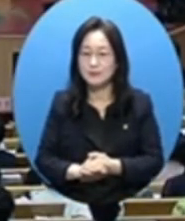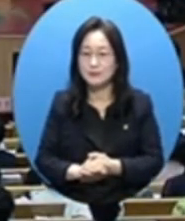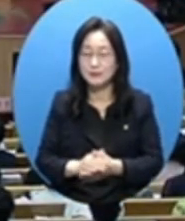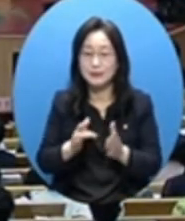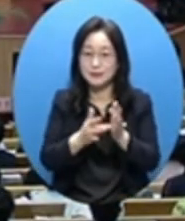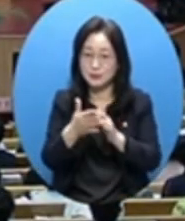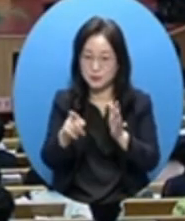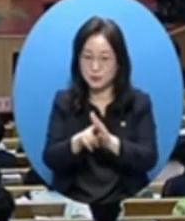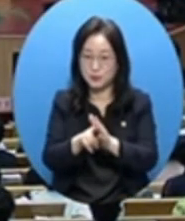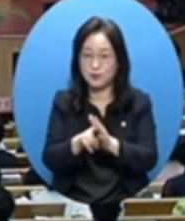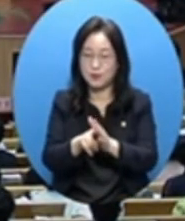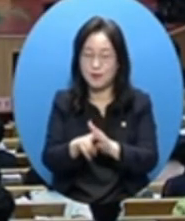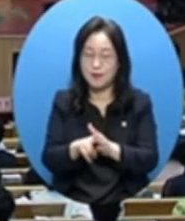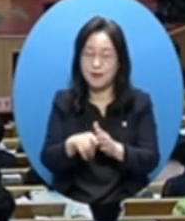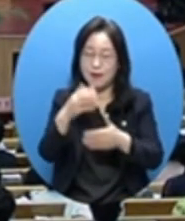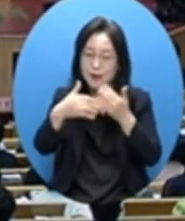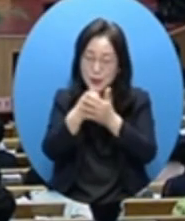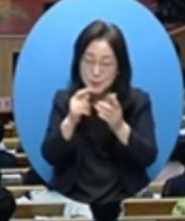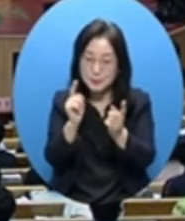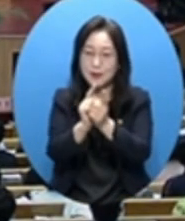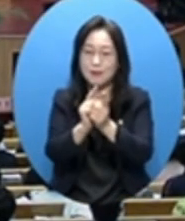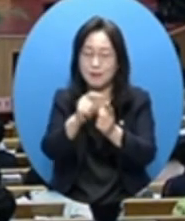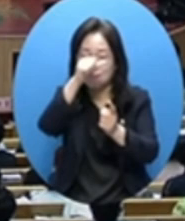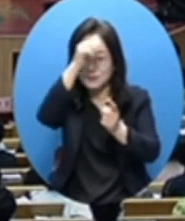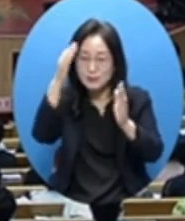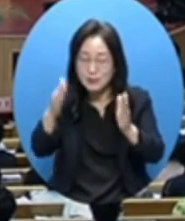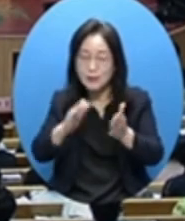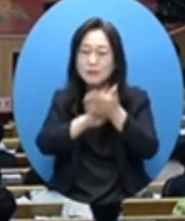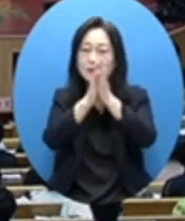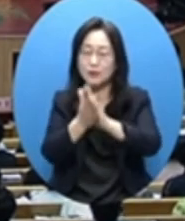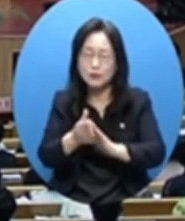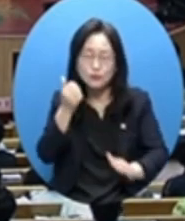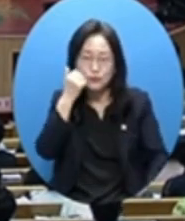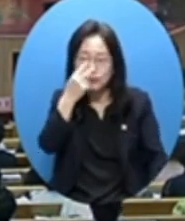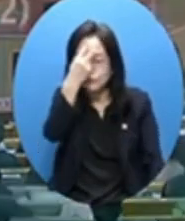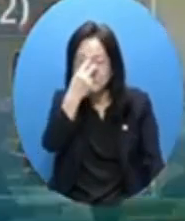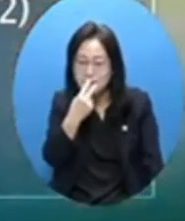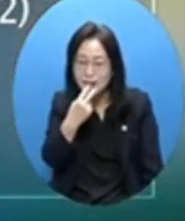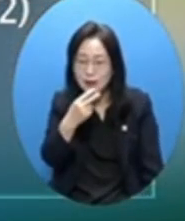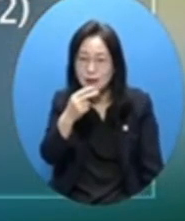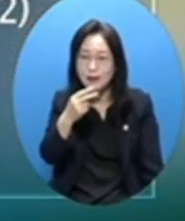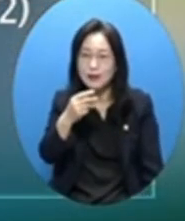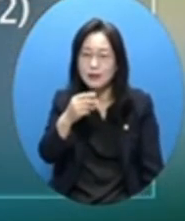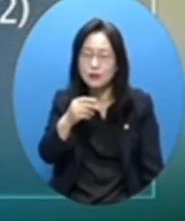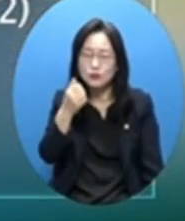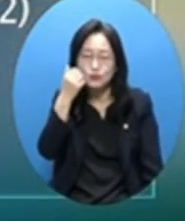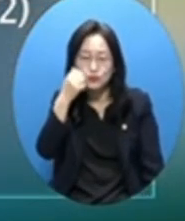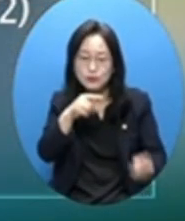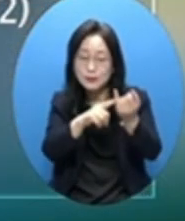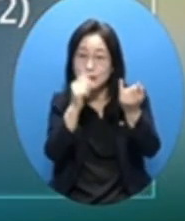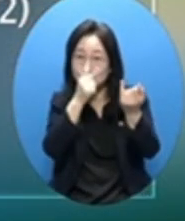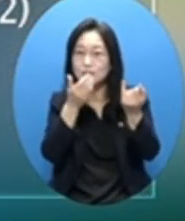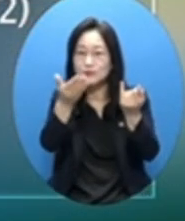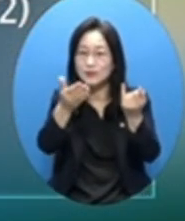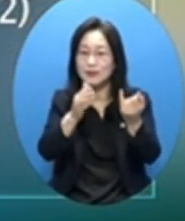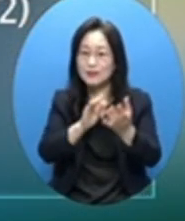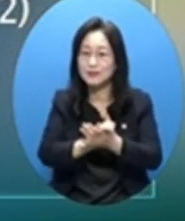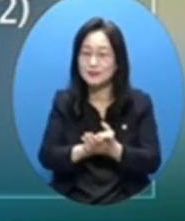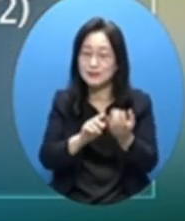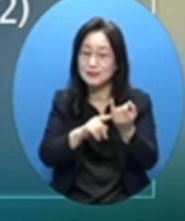예수 믿고 하나님 만나 그 인생이 바뀌어진 시각장애인 한 자매를 소개하기